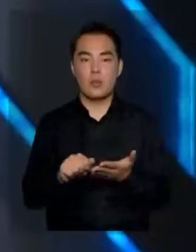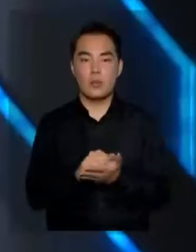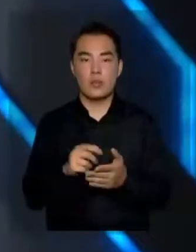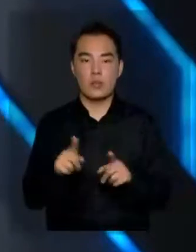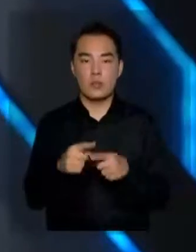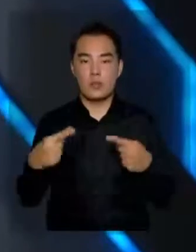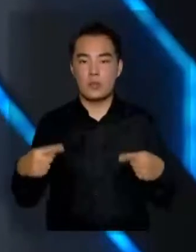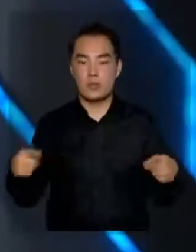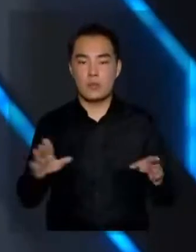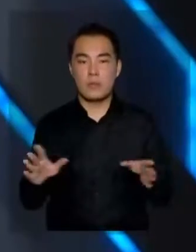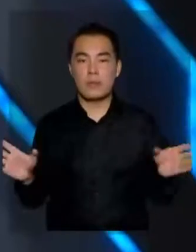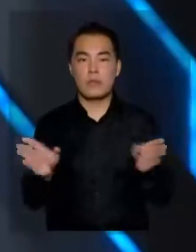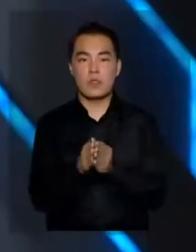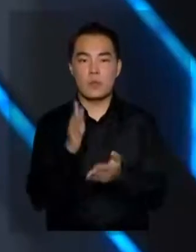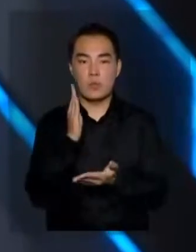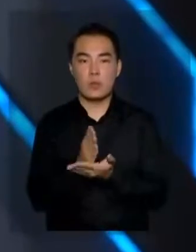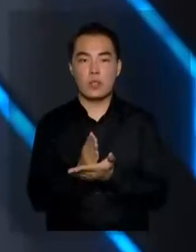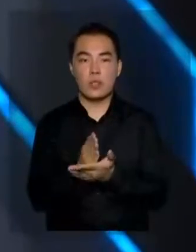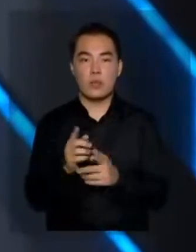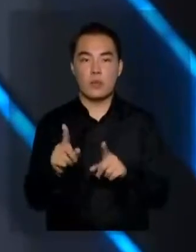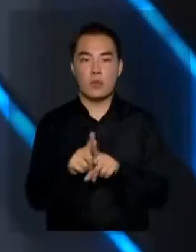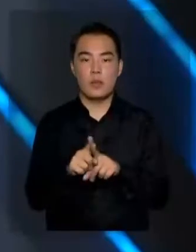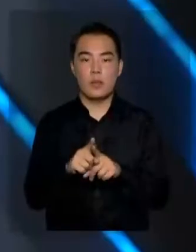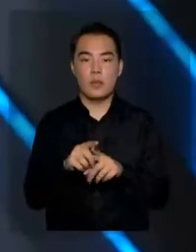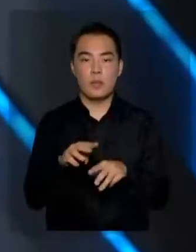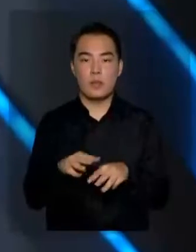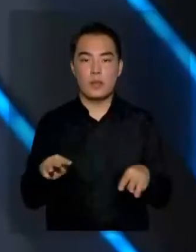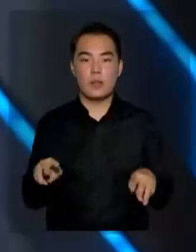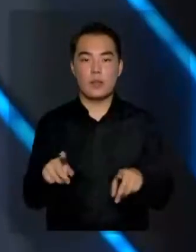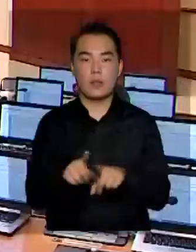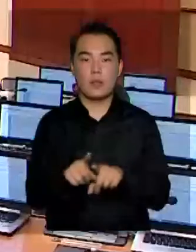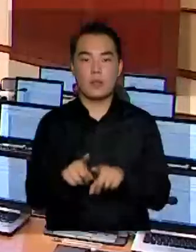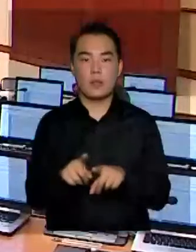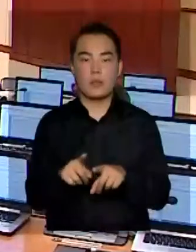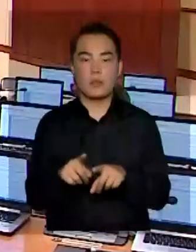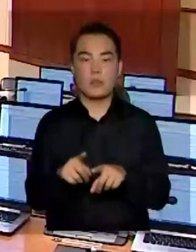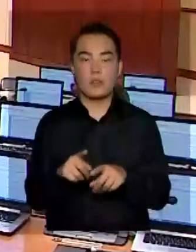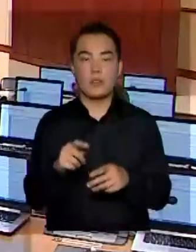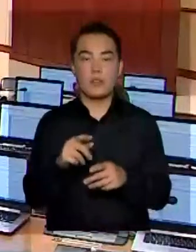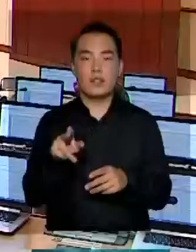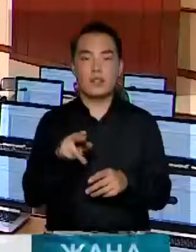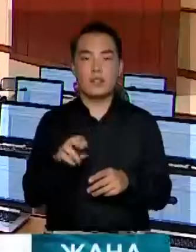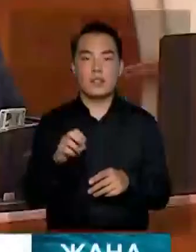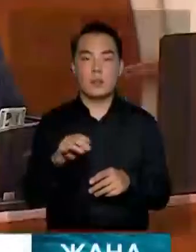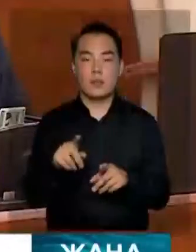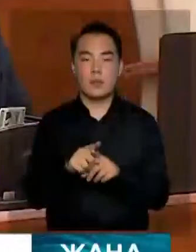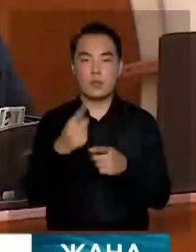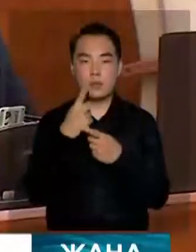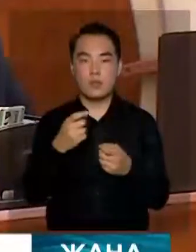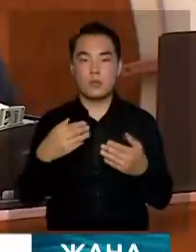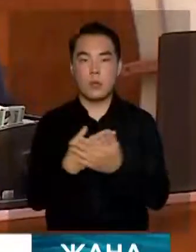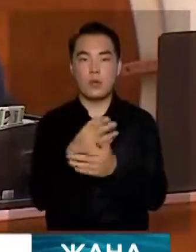жеке-жеке емес, енді біріктіріледі. Яғни жалғыз мемлекеттік акті ғана беріледі. Бүгін депутаттар аталған заң жобасын қабылдады.